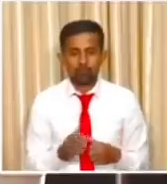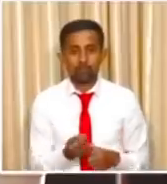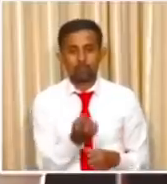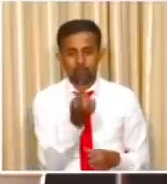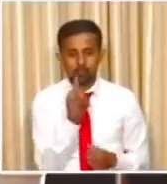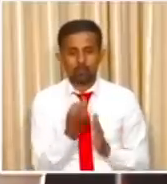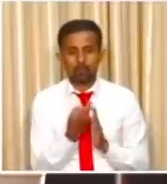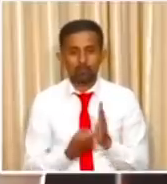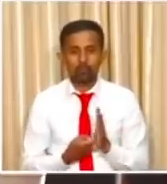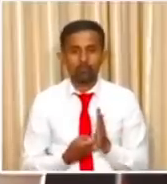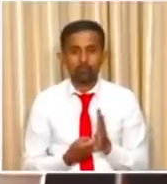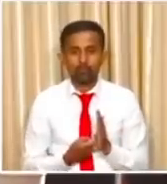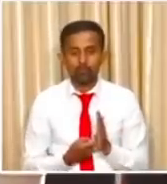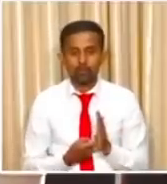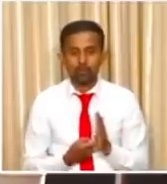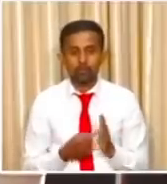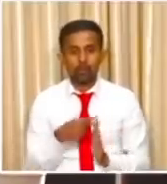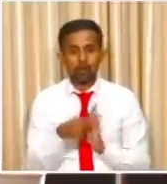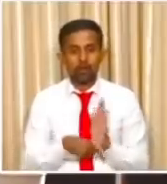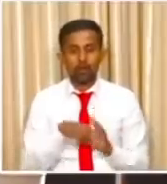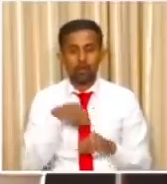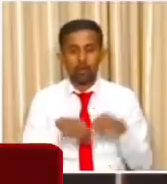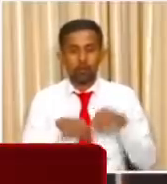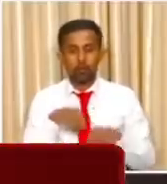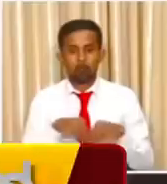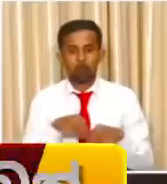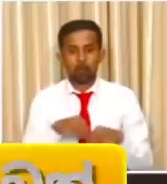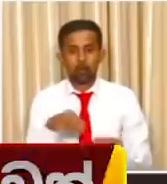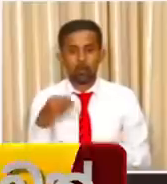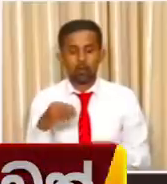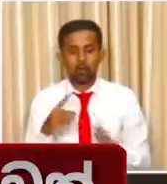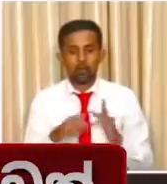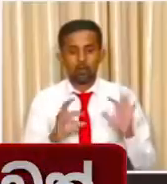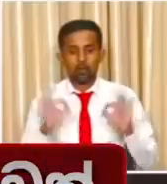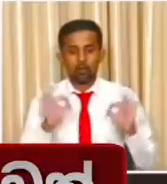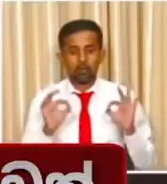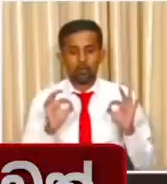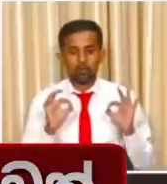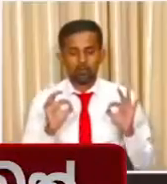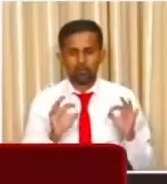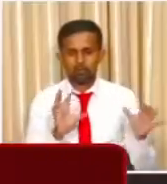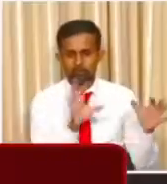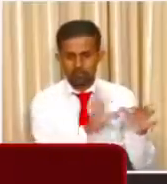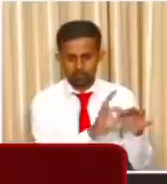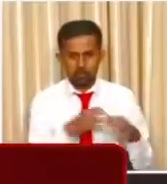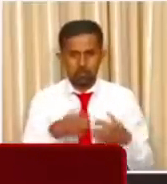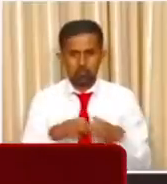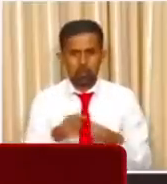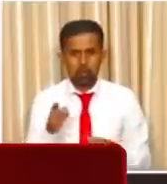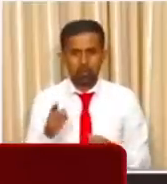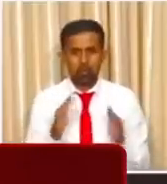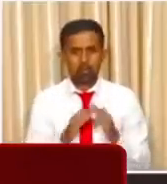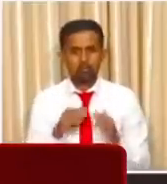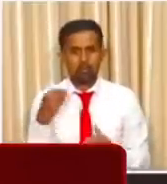කළාද චක්‍රලේඛණී මේ දේශීය ව්‍යවසායකයේ ආරම්භ කියන ණයවල පොලි අනුපාතයකට මේක බලපානවද කියන සැකයක් මතුවේ තිබෙනවා. නිවාස